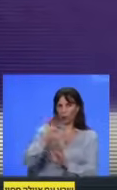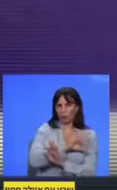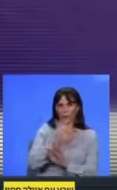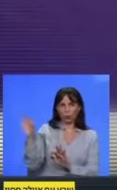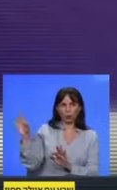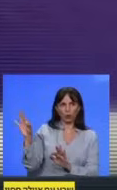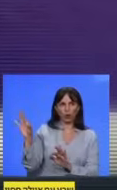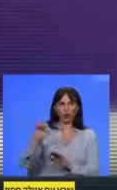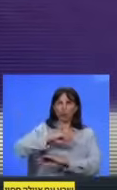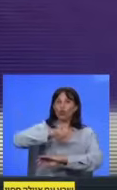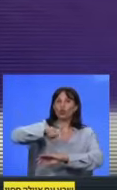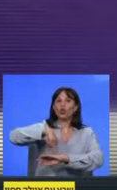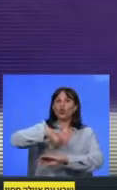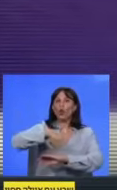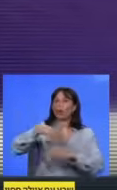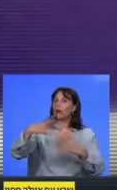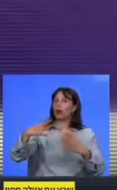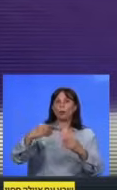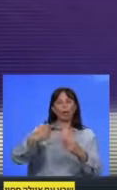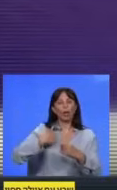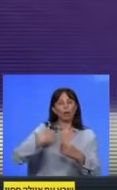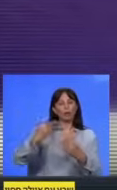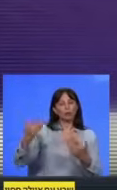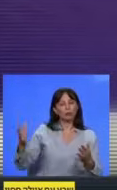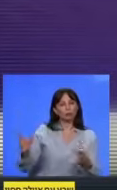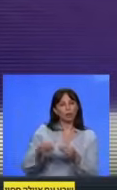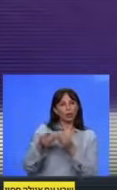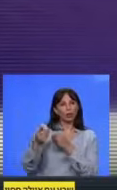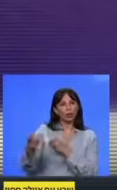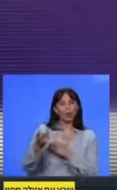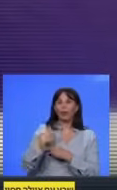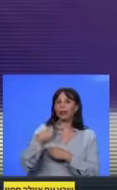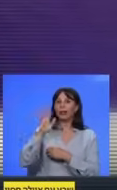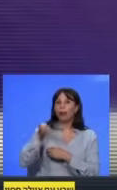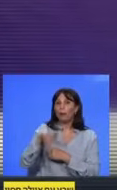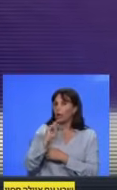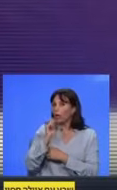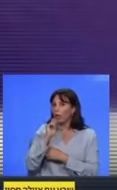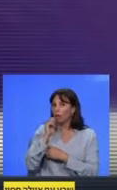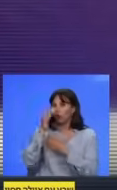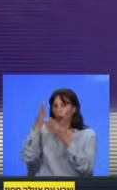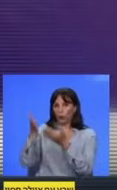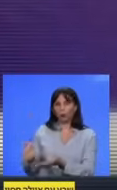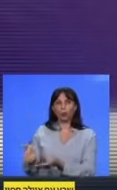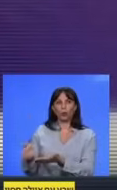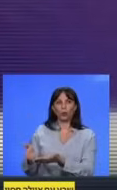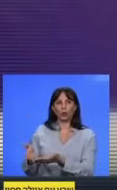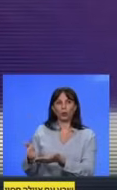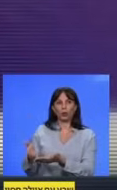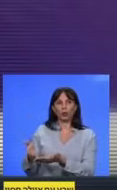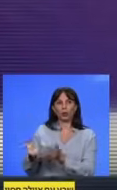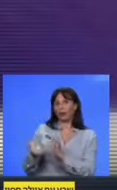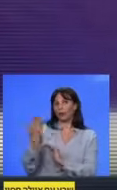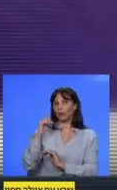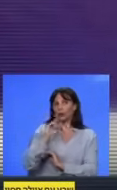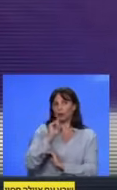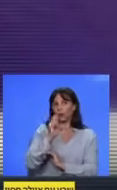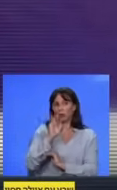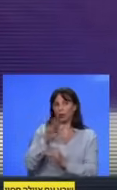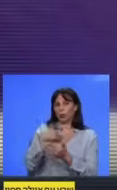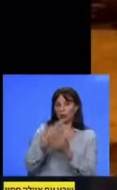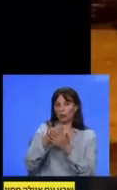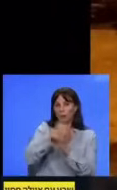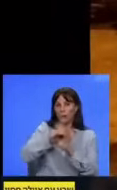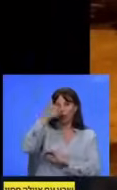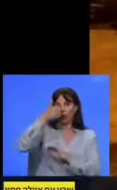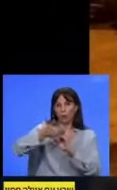לי שעות רבות איתו, נגיד את זה ככה, גם צריך להבין. אני ריאנתי אותו, את אותו בחור, אני לפני שריאנתי אותו התייעצתי עם מפקדיו